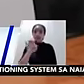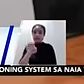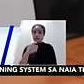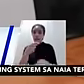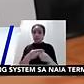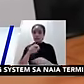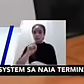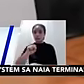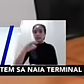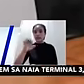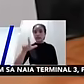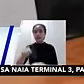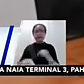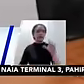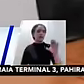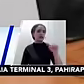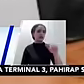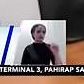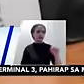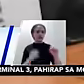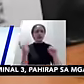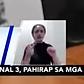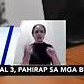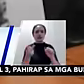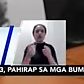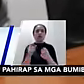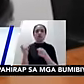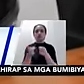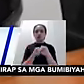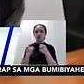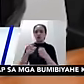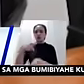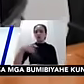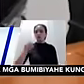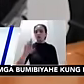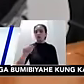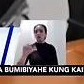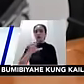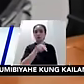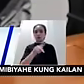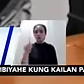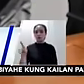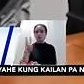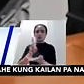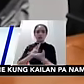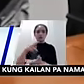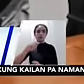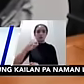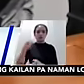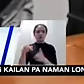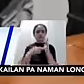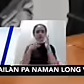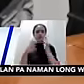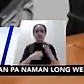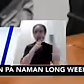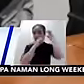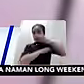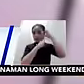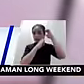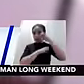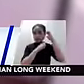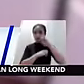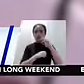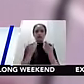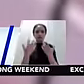corporate secretary ng kumpanyang nagpaupa sa Porac Pugo at kinatawan din ang operator nito. Inaasahang matatapos yan sa long weekend. At